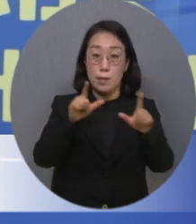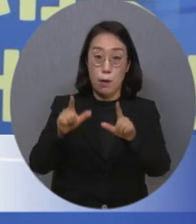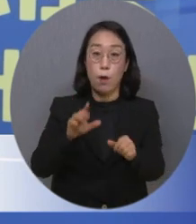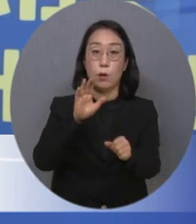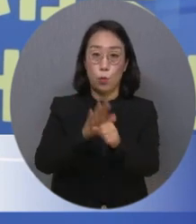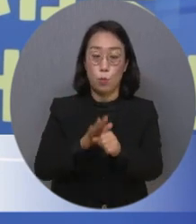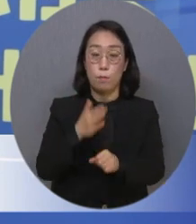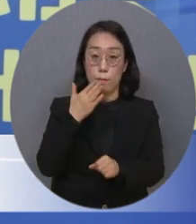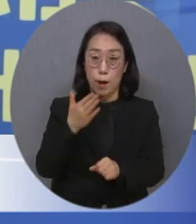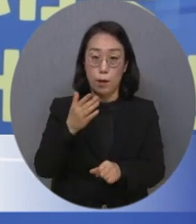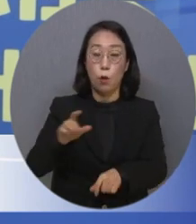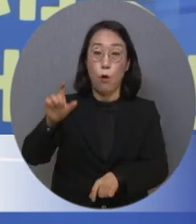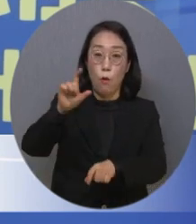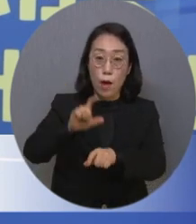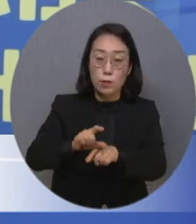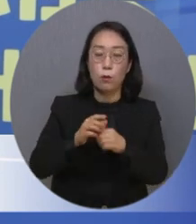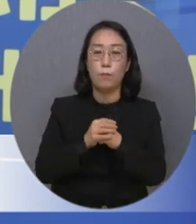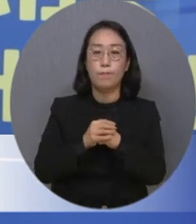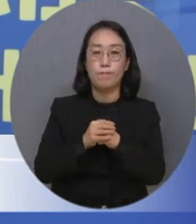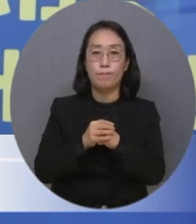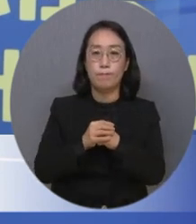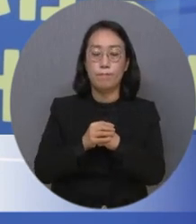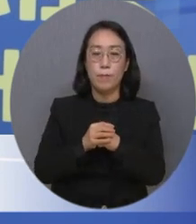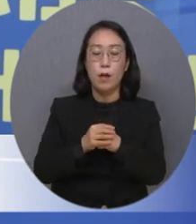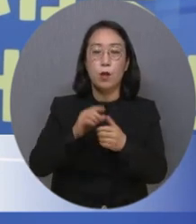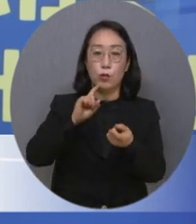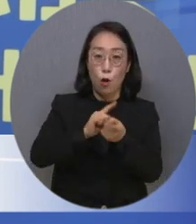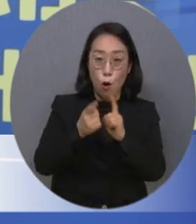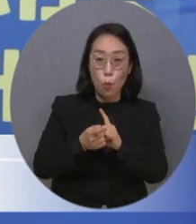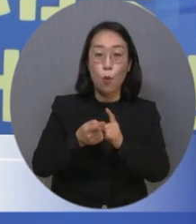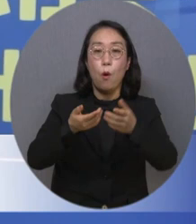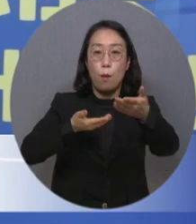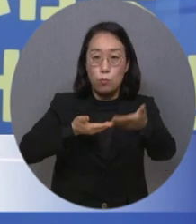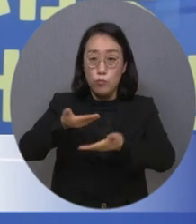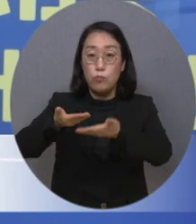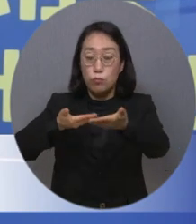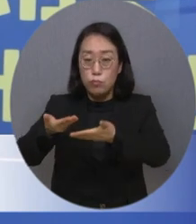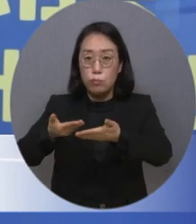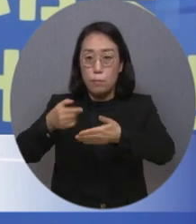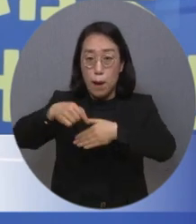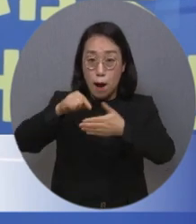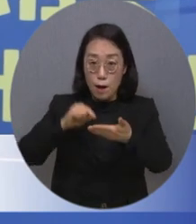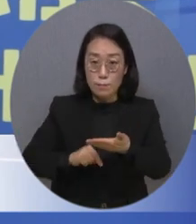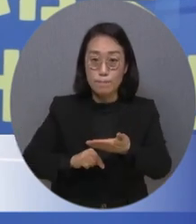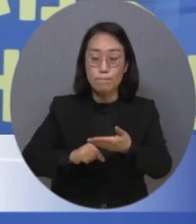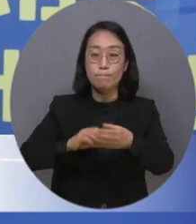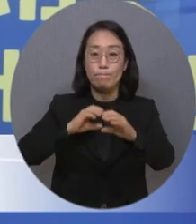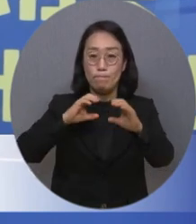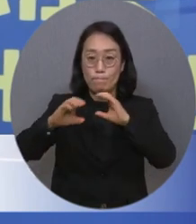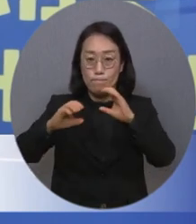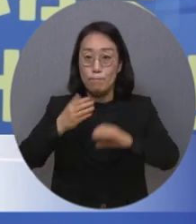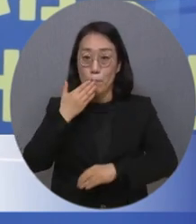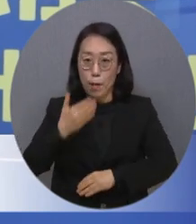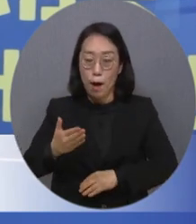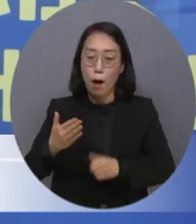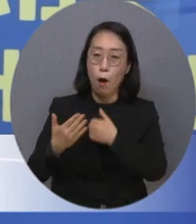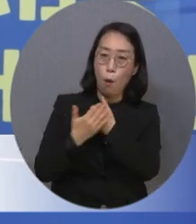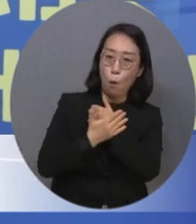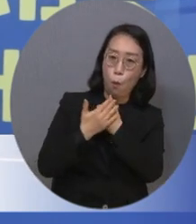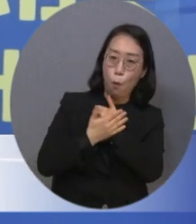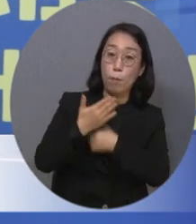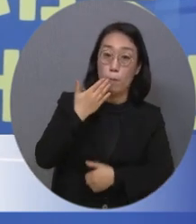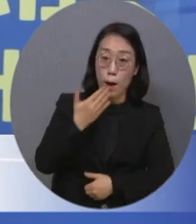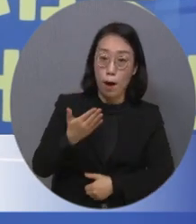있고요. 그리고 다양하게 상호작용을 통해서 속마음을 드러내고 그리고 케어를 받을 수